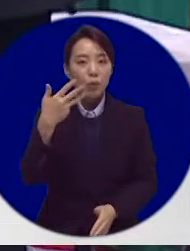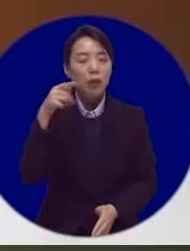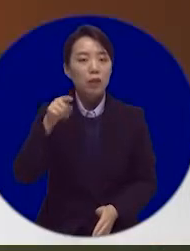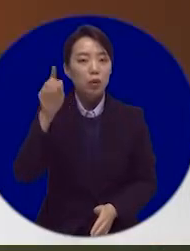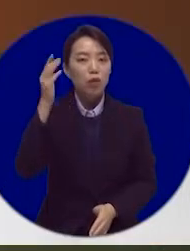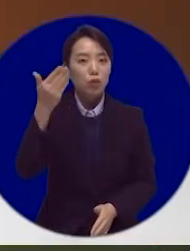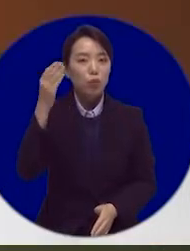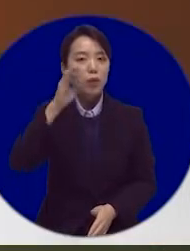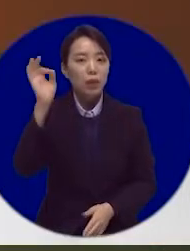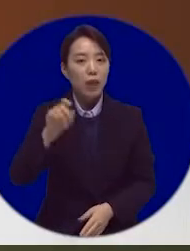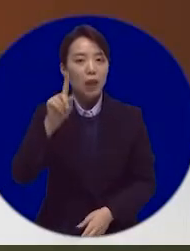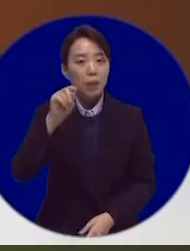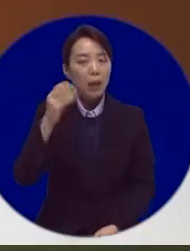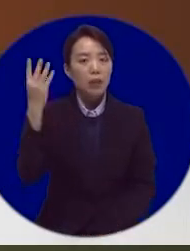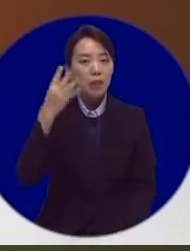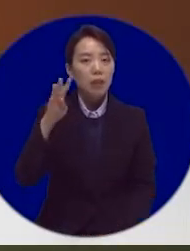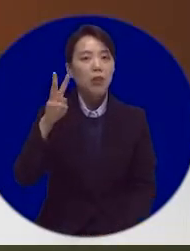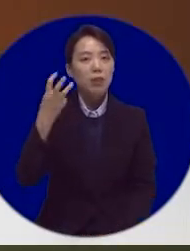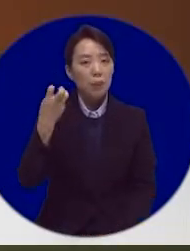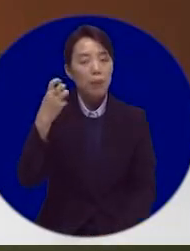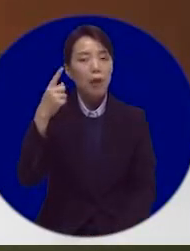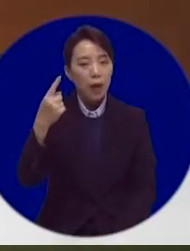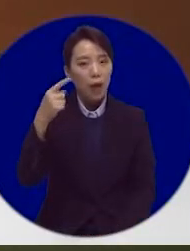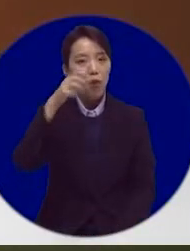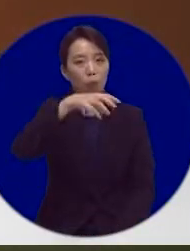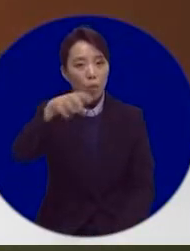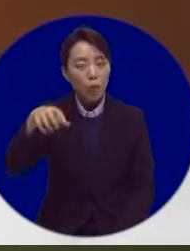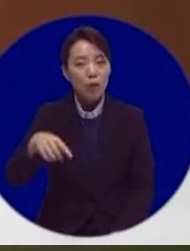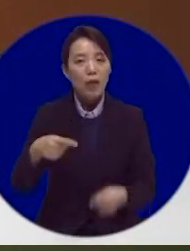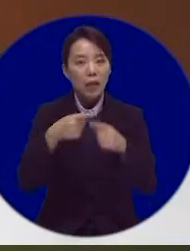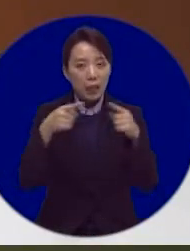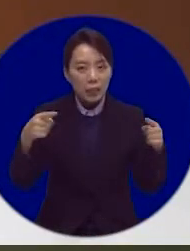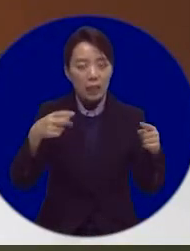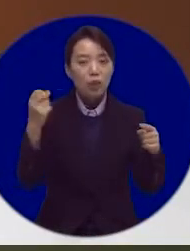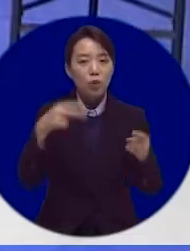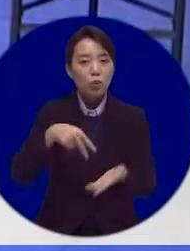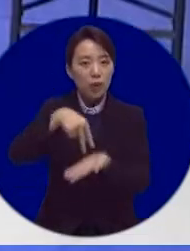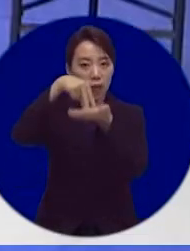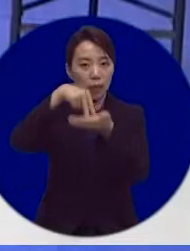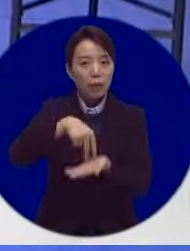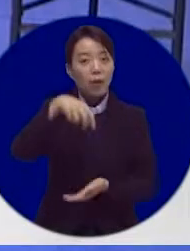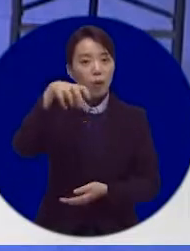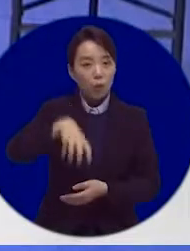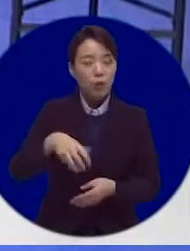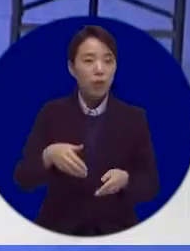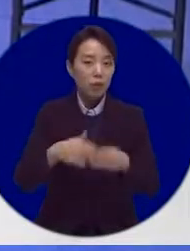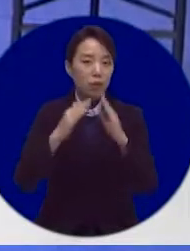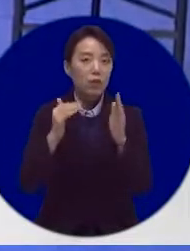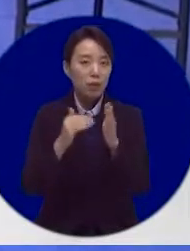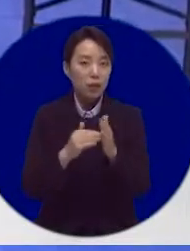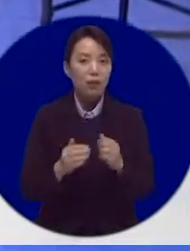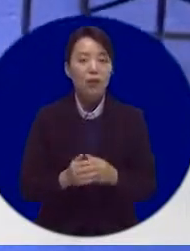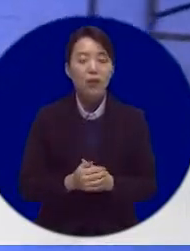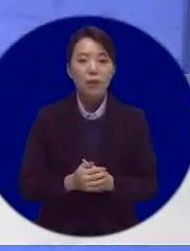98.9%인 14,301곳의 투표소를 1층 또는 승강기가 설치된 장소에 설치했는데요.